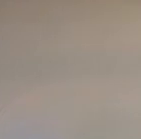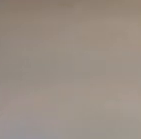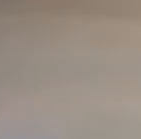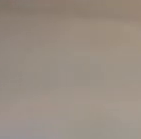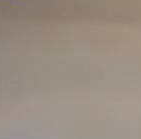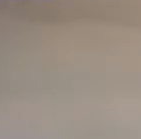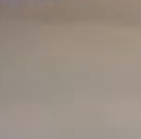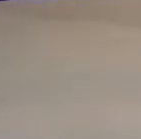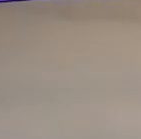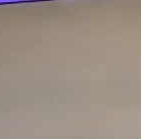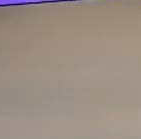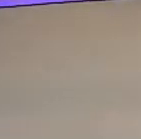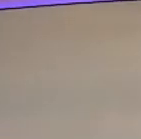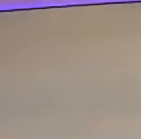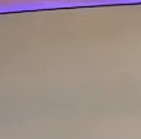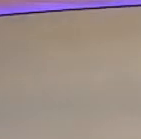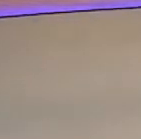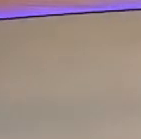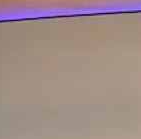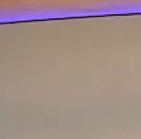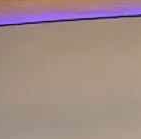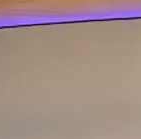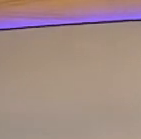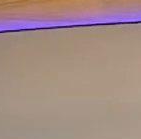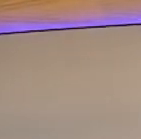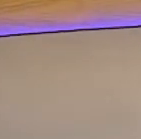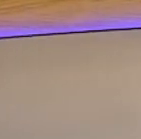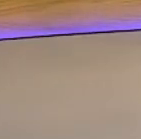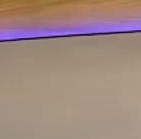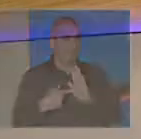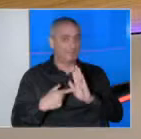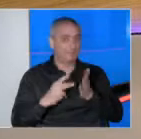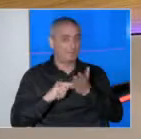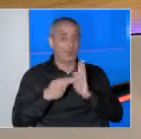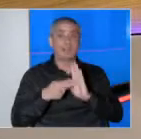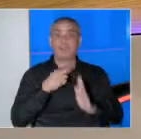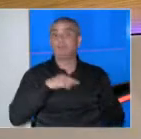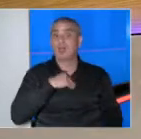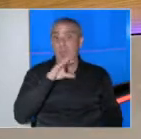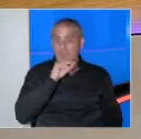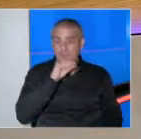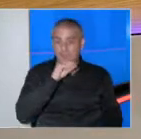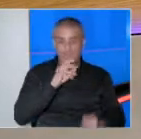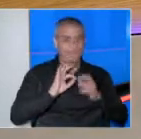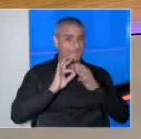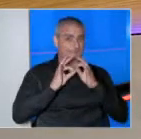שלום לכם, ערב טוב, אנחנו ציוצי ערב, התוכנית שסוקרת את מה אתם והפוליטיקאים שלנו דיברתם